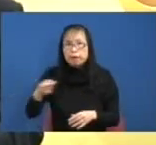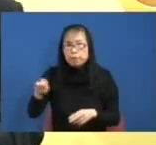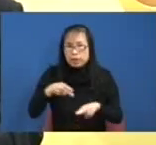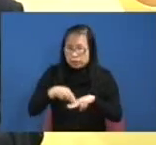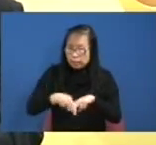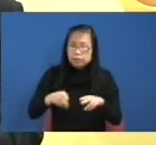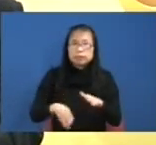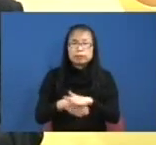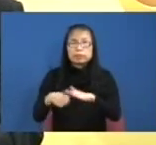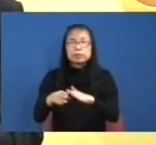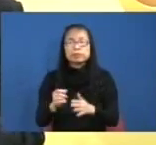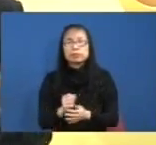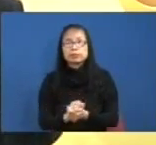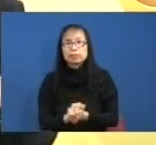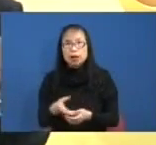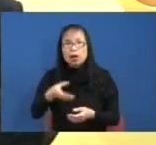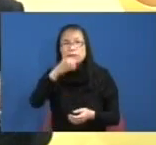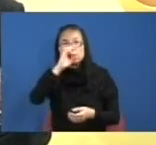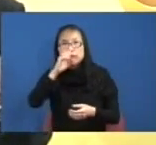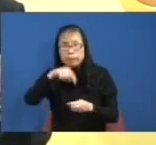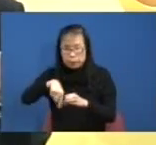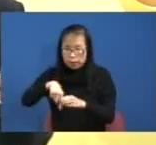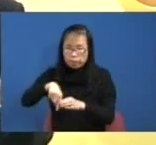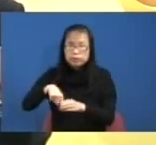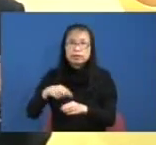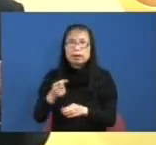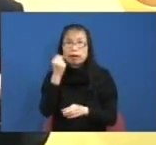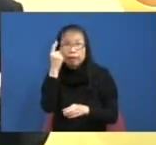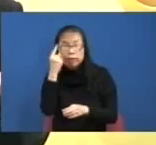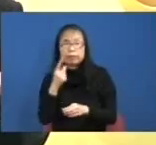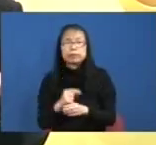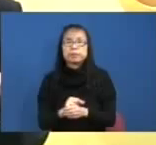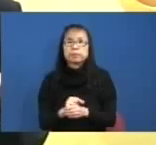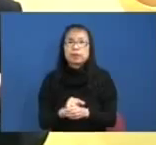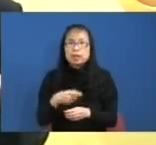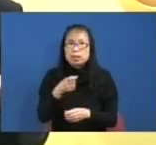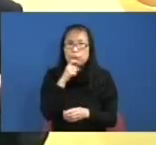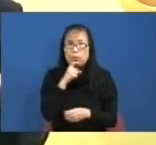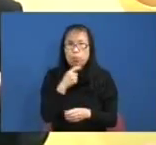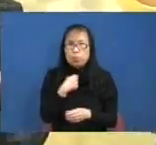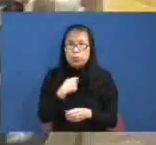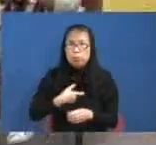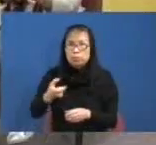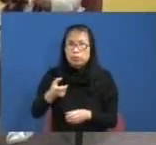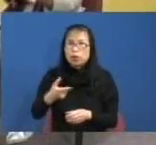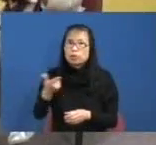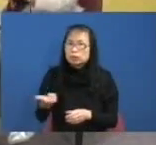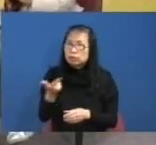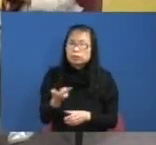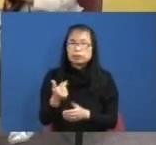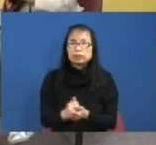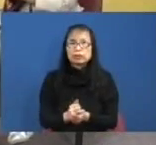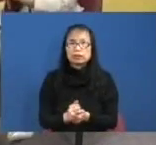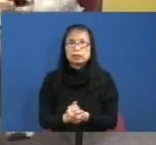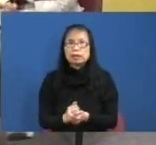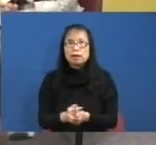好啦，咁自不然即係你飲杯奶茶、飲杯咖啡，你都即係要俾多啲錢。 即係嗰一個幾毫全部就擺